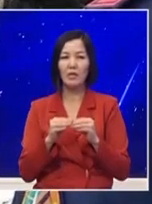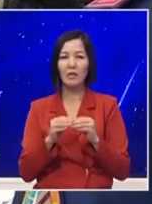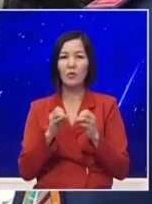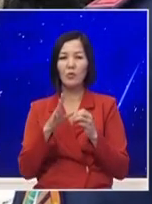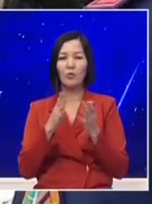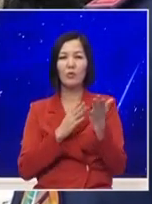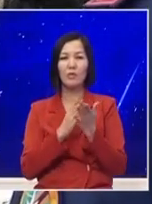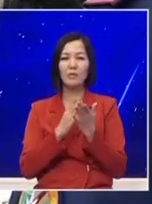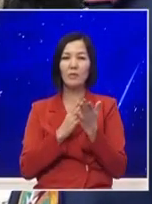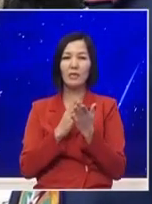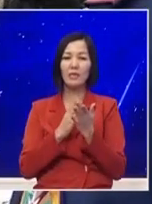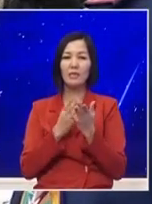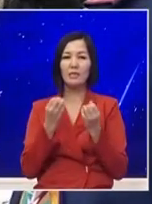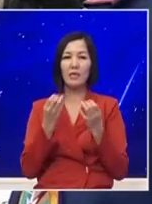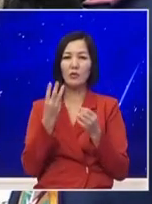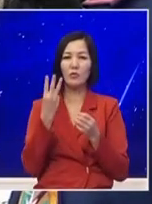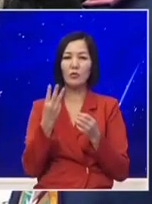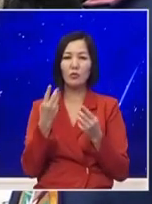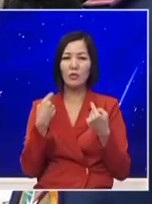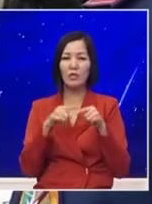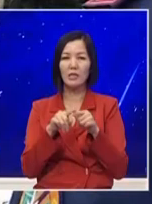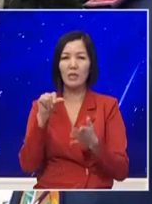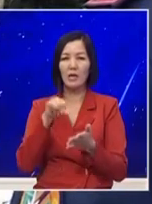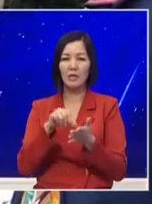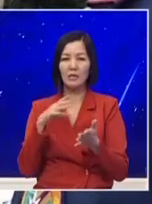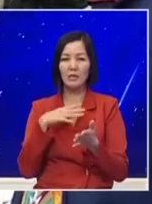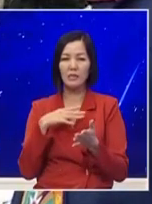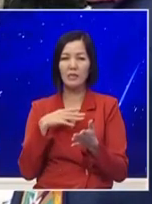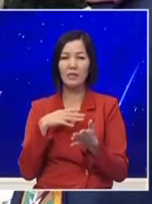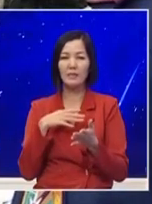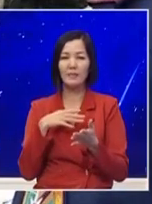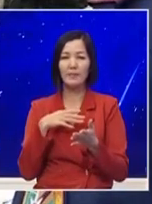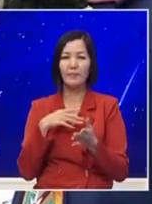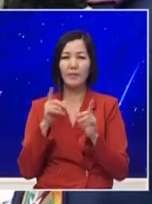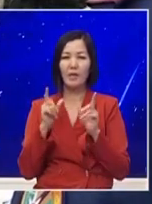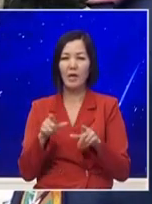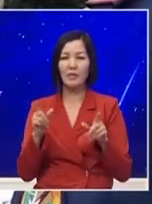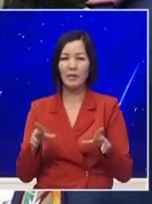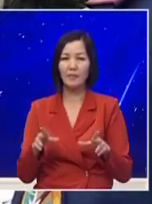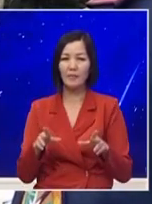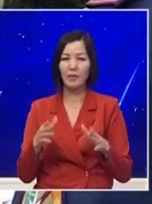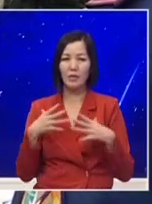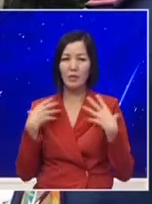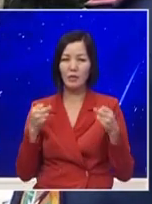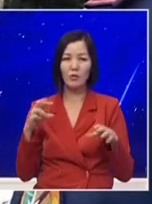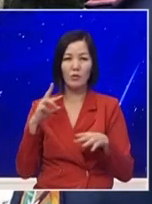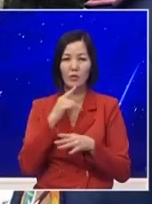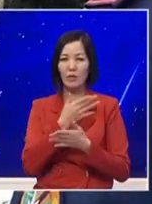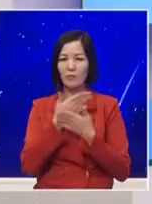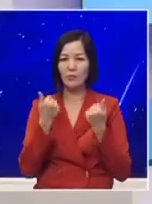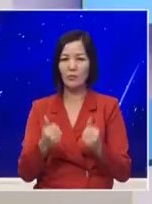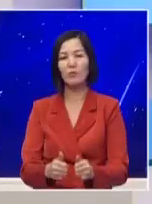14 қызметкер және 3 арнайы техника жұмылдырылды. Адам өміріне және денсаулығына зақым келген жоқ.